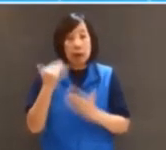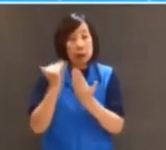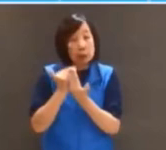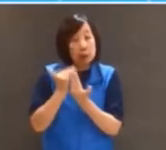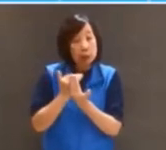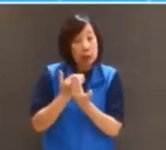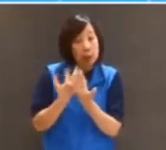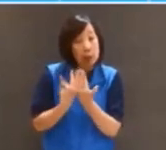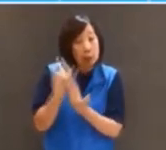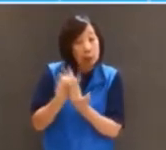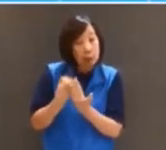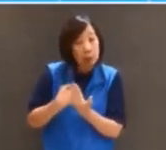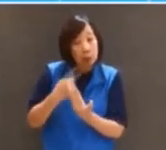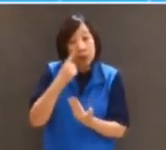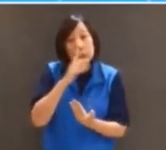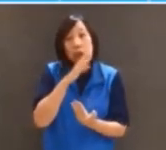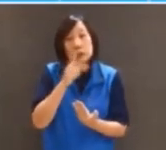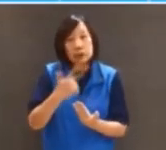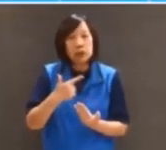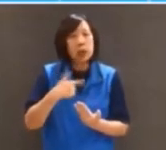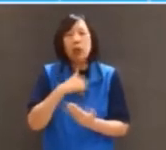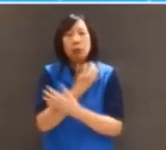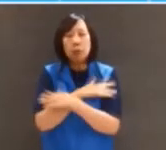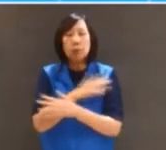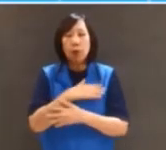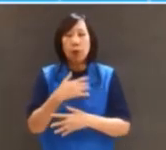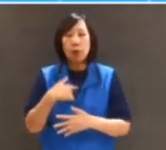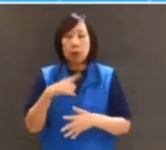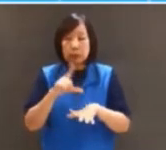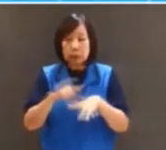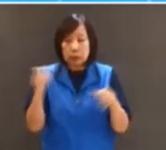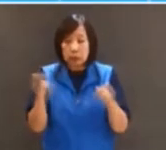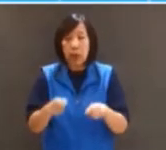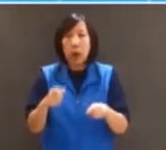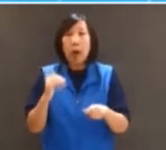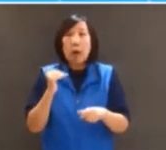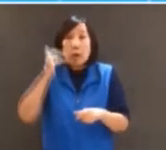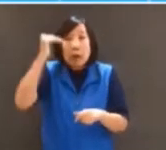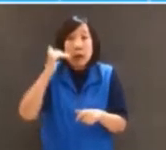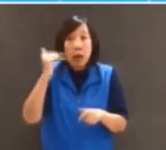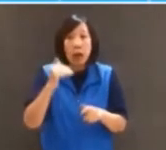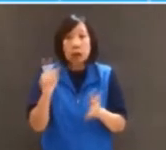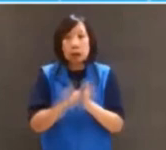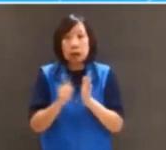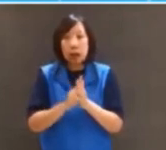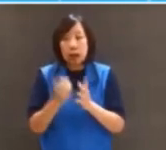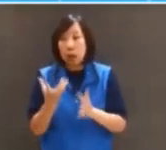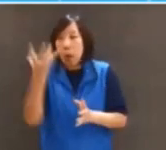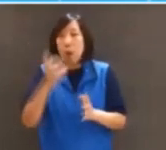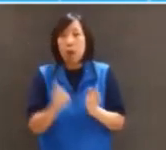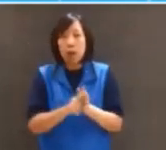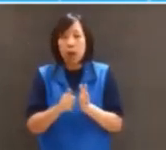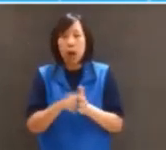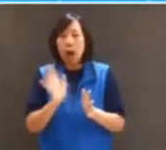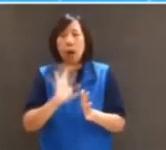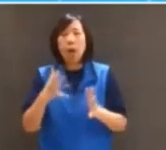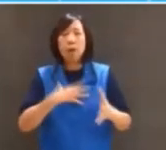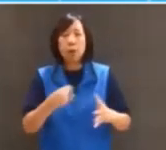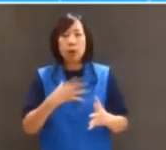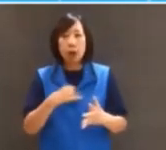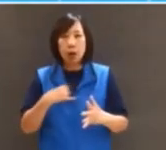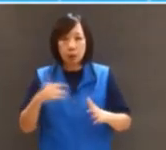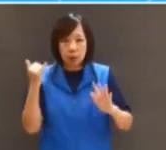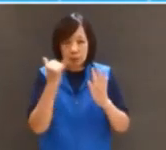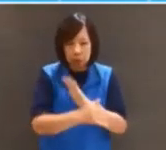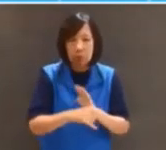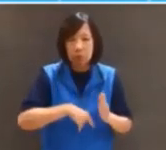数量高没有关系，那都是短暂的，就能够赶快阻断隐形的传播链，也可以赶快把